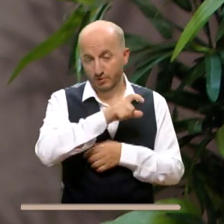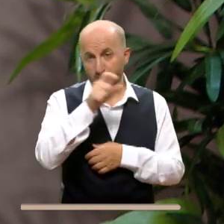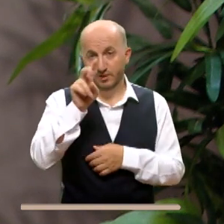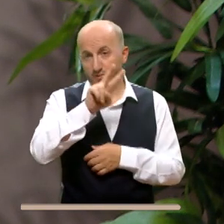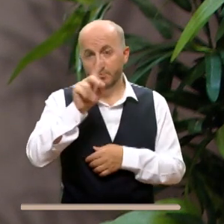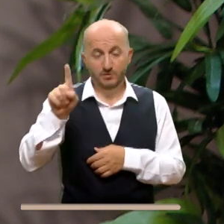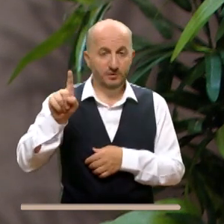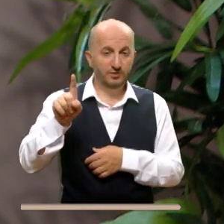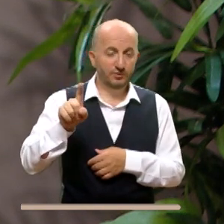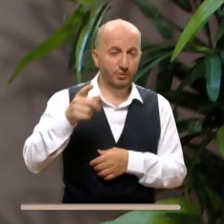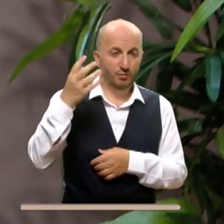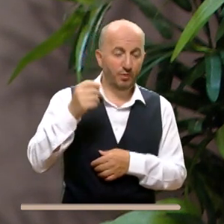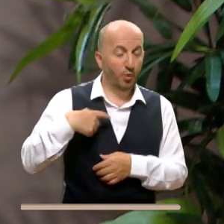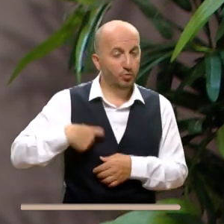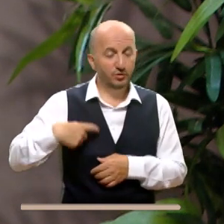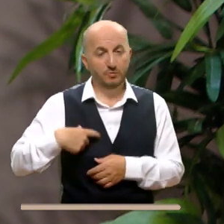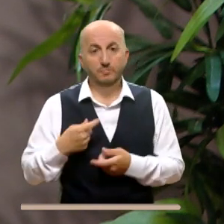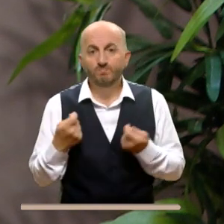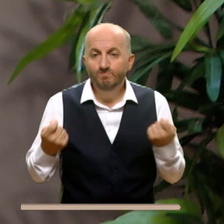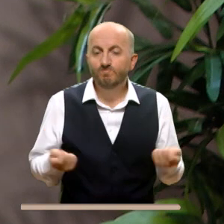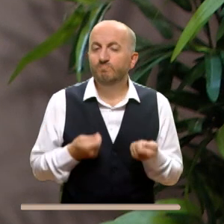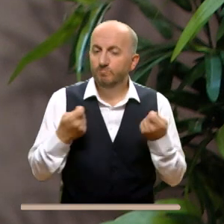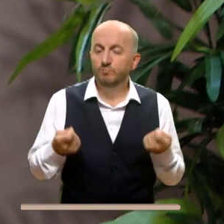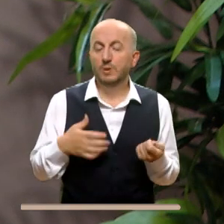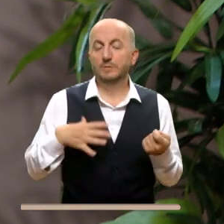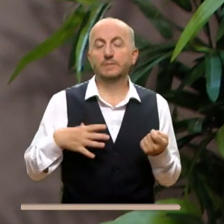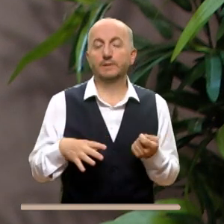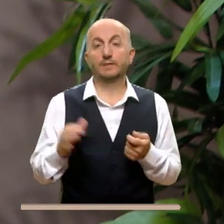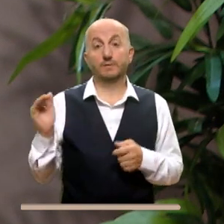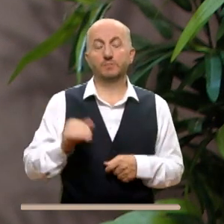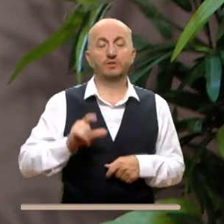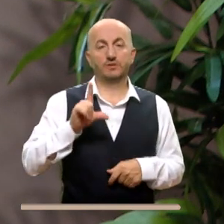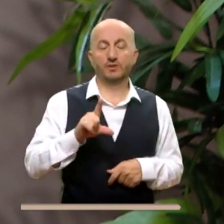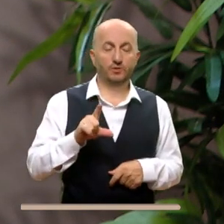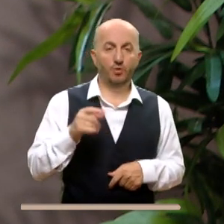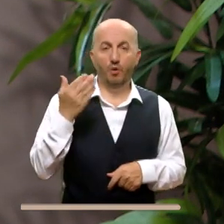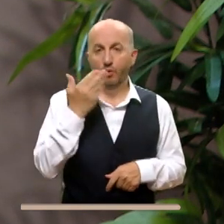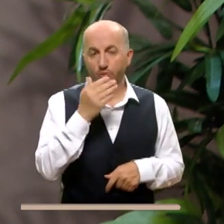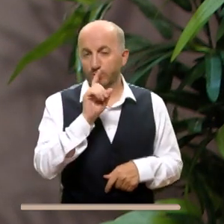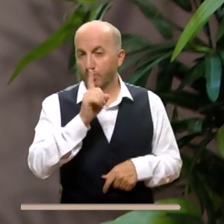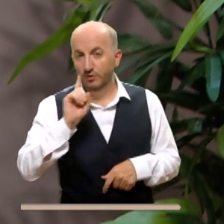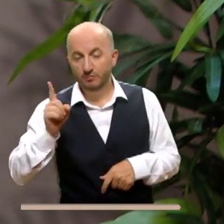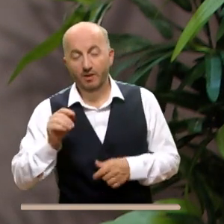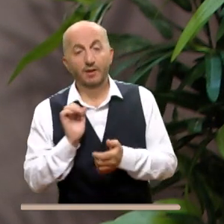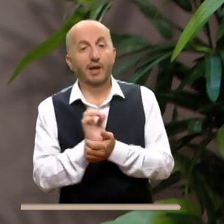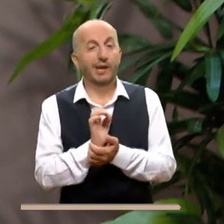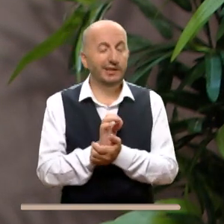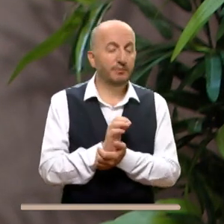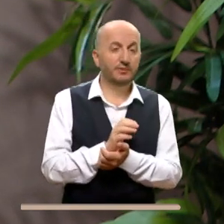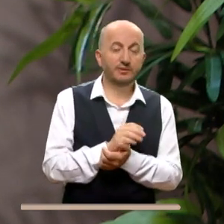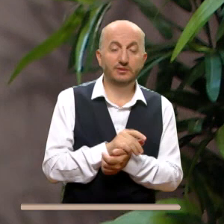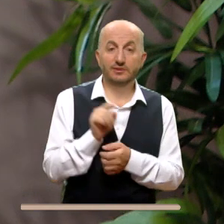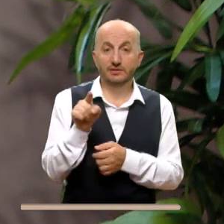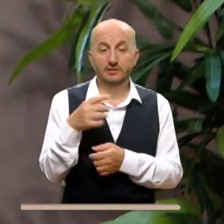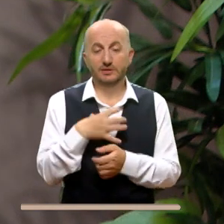olmak özel bir motivasyonu da getirmesi gerekiyor. Evet. Şimdi bu motivasyonu sağlayan okulunun öğretmenleri miydi, aile miydi, yoksa